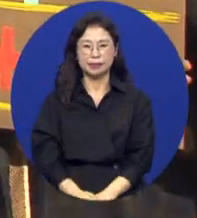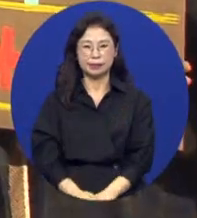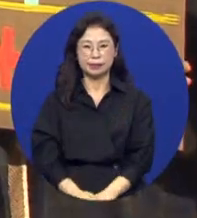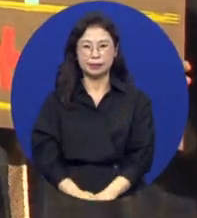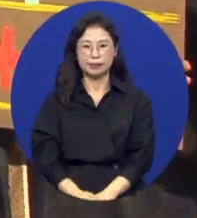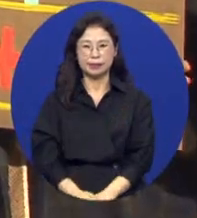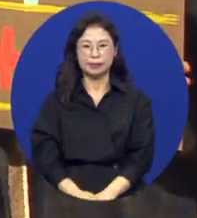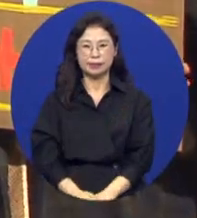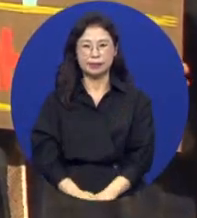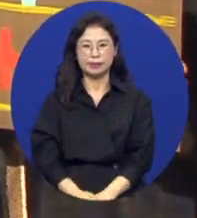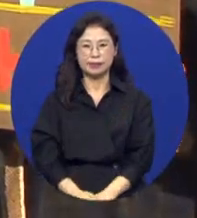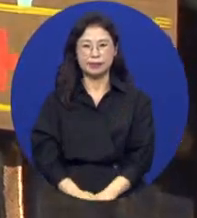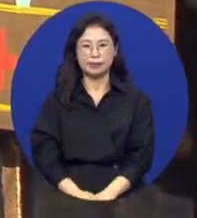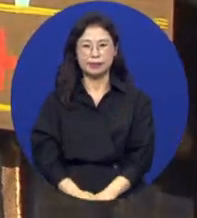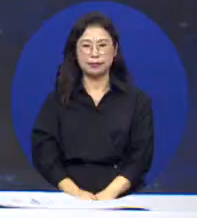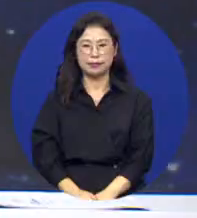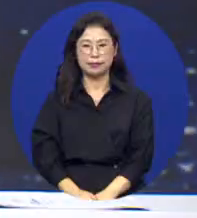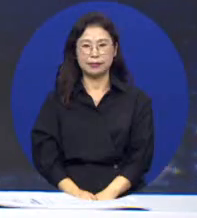밝혔습니다